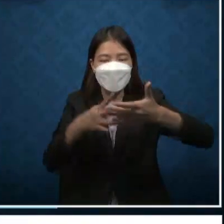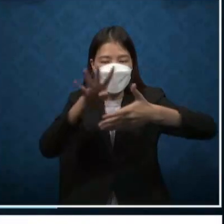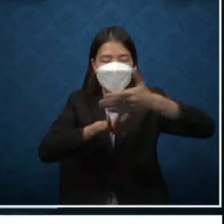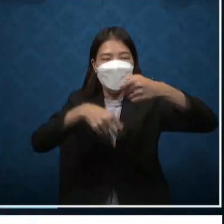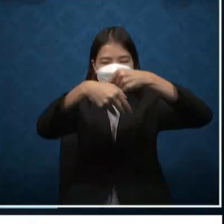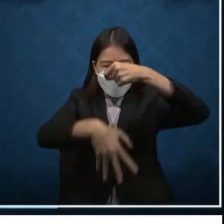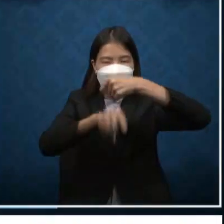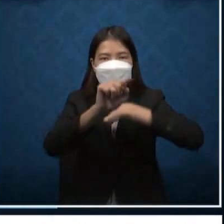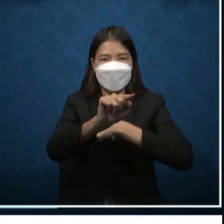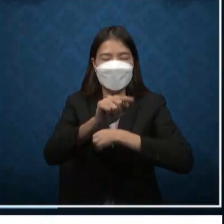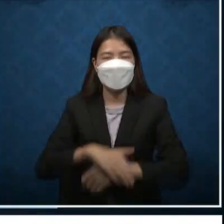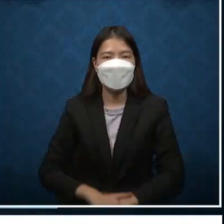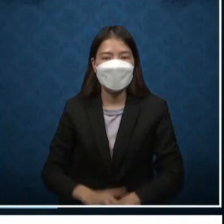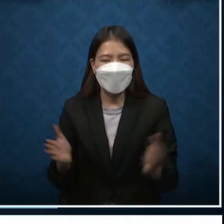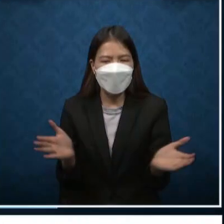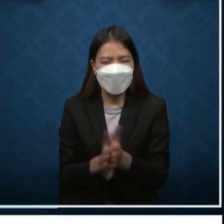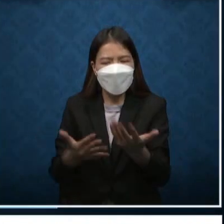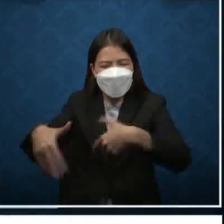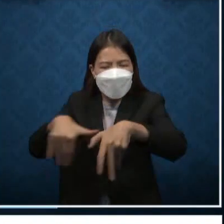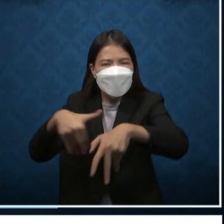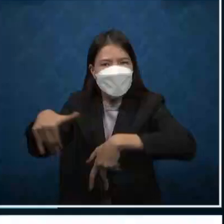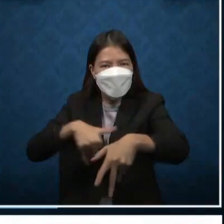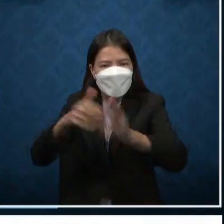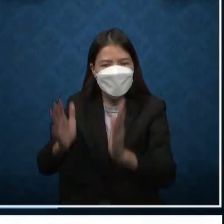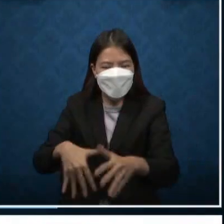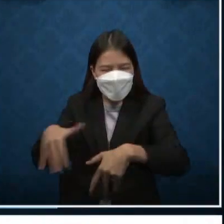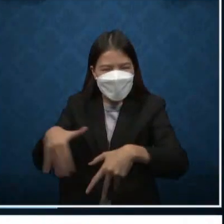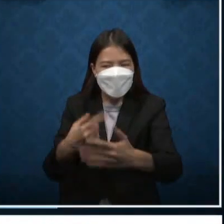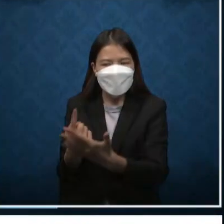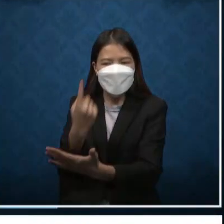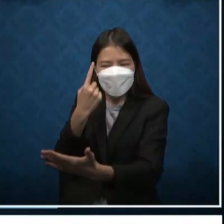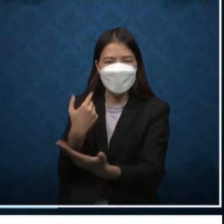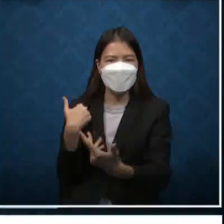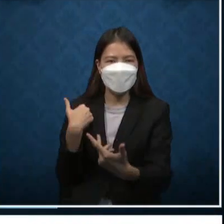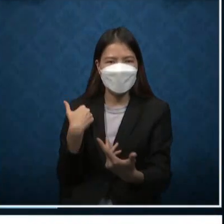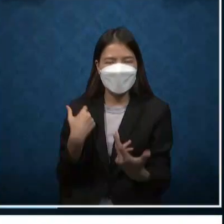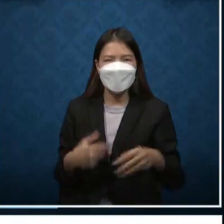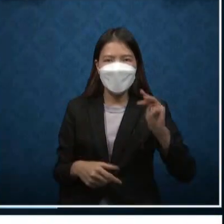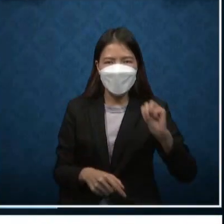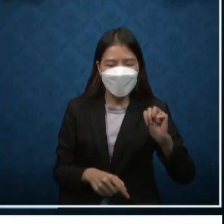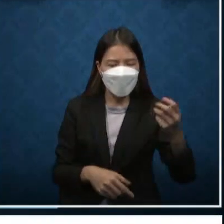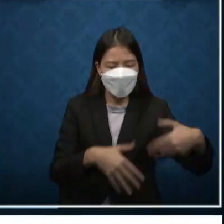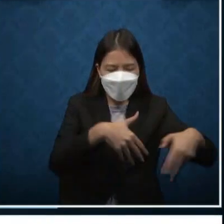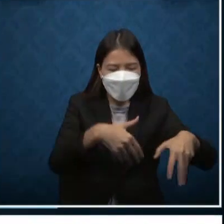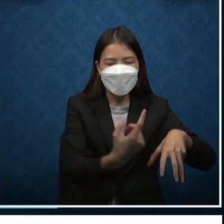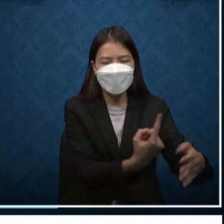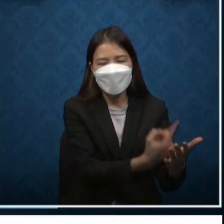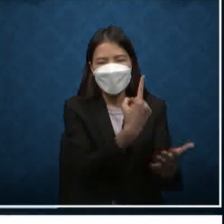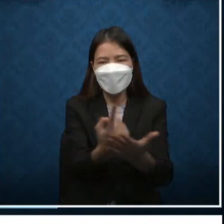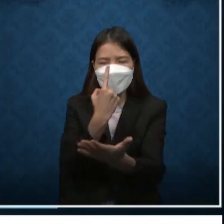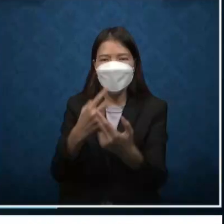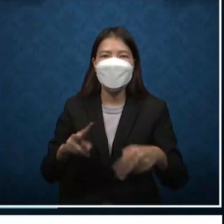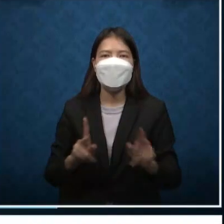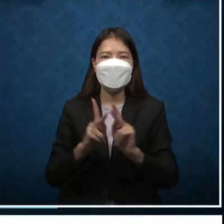ประกอบไปด้วยประชาชนในพื้นที่โยมตวันจากประชาชนทุหมู่บ้านทุงชนเป็กรรมการ